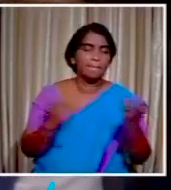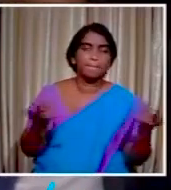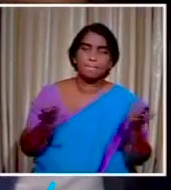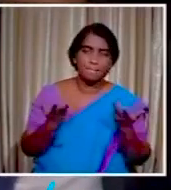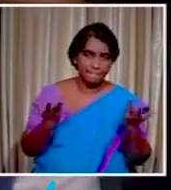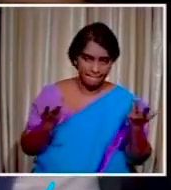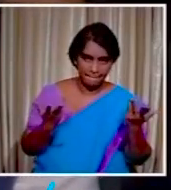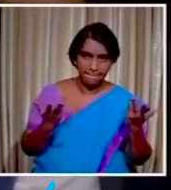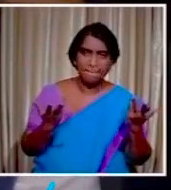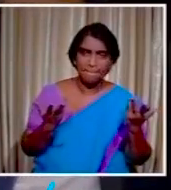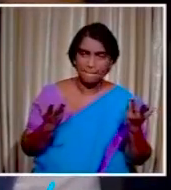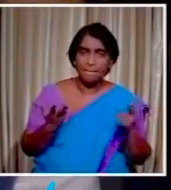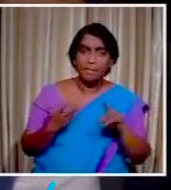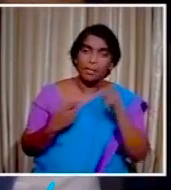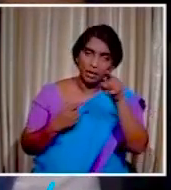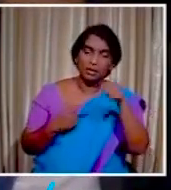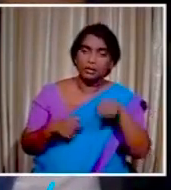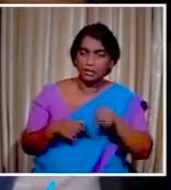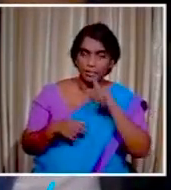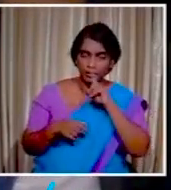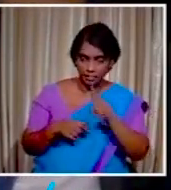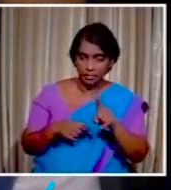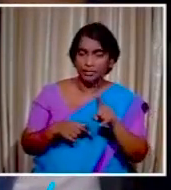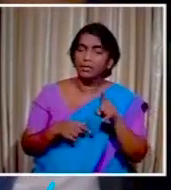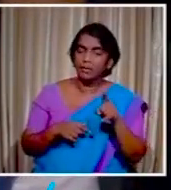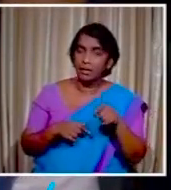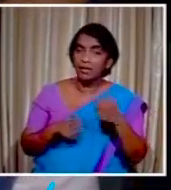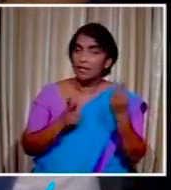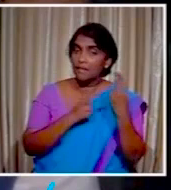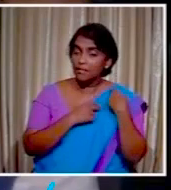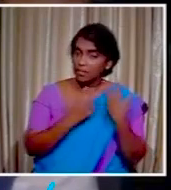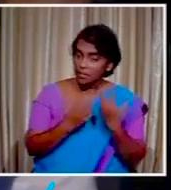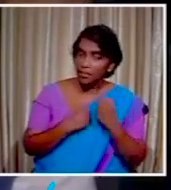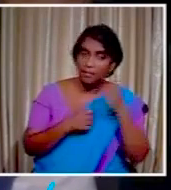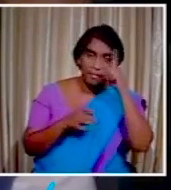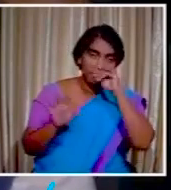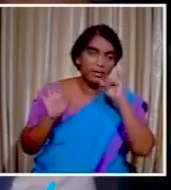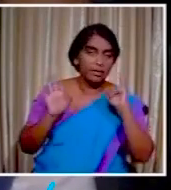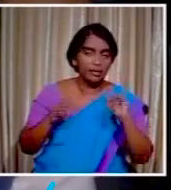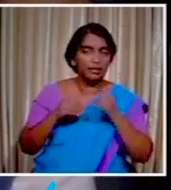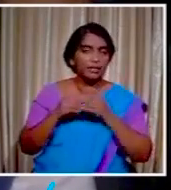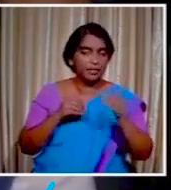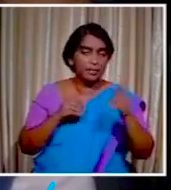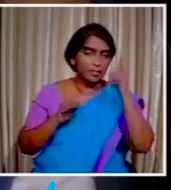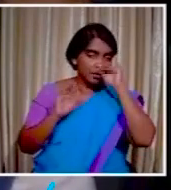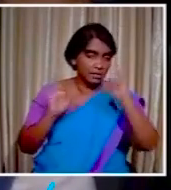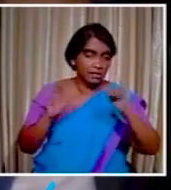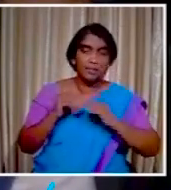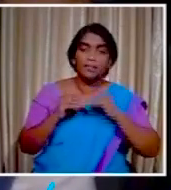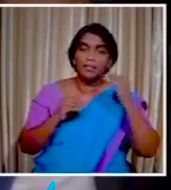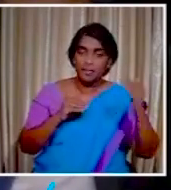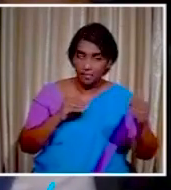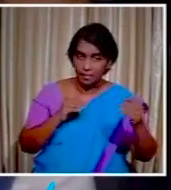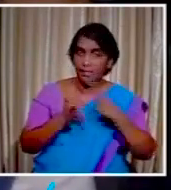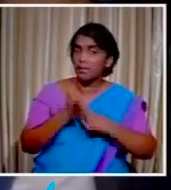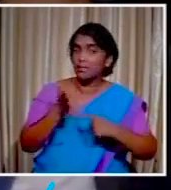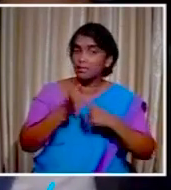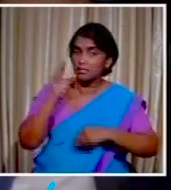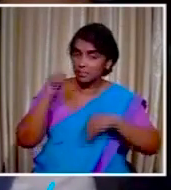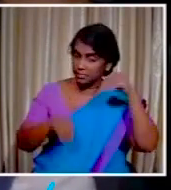එක. ඒක ඔබතුමාම දැන් කියන ඔබතුමා මේ බාර ගත්තත් මාස 6 කටි කාලයයි මාස 6න් පස්සේ යන්න ඕන